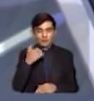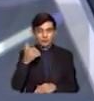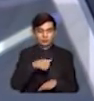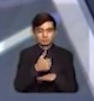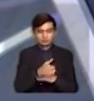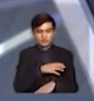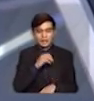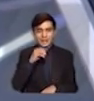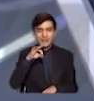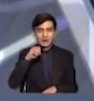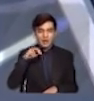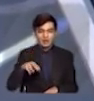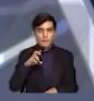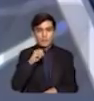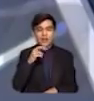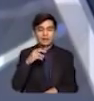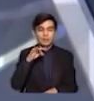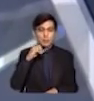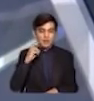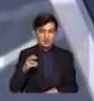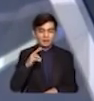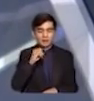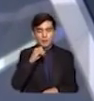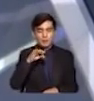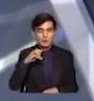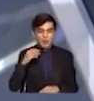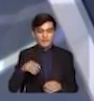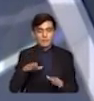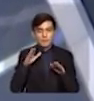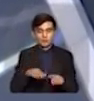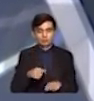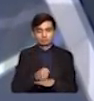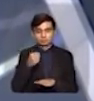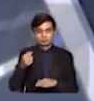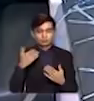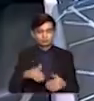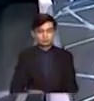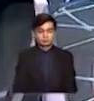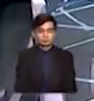Тоғжанов Бердібек Сапарбаевтың орнына үкімет төрағасының орынбасары болып тағайындалды.